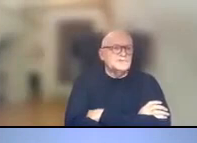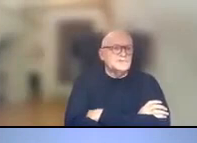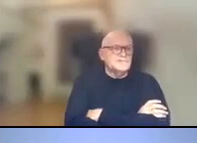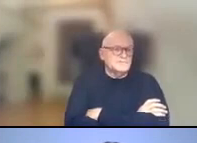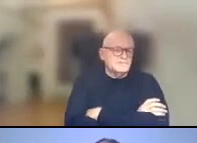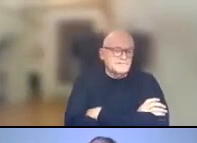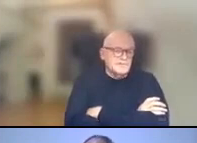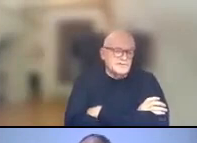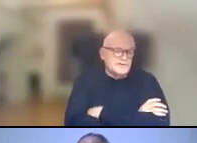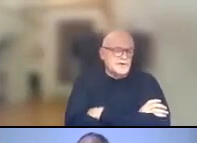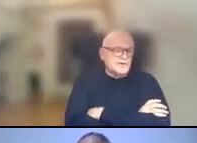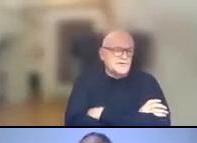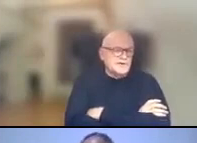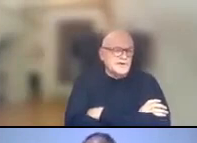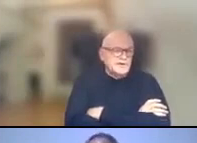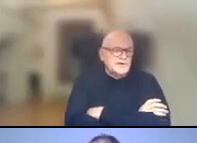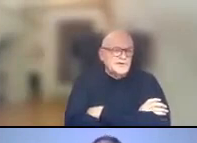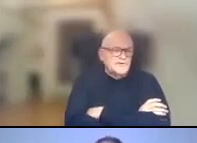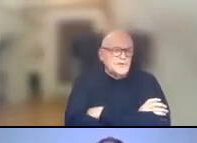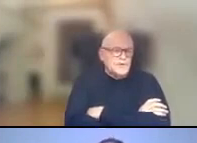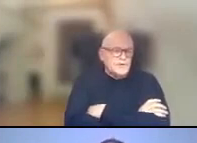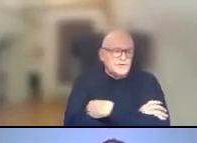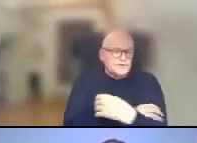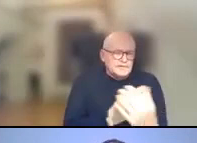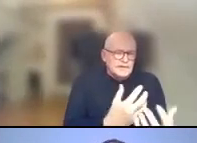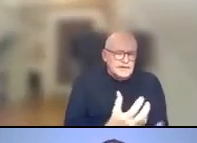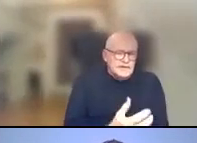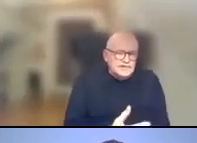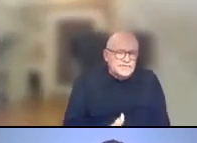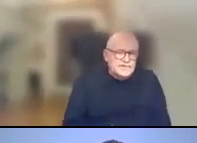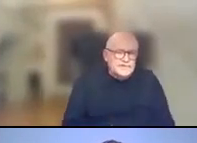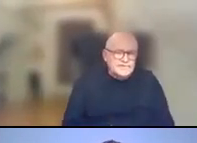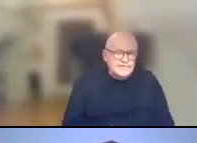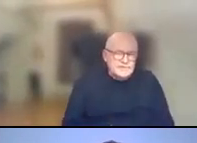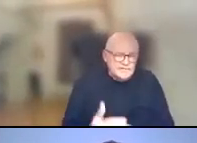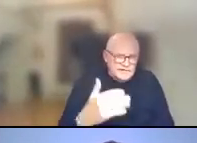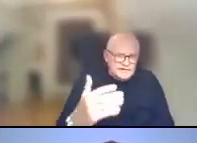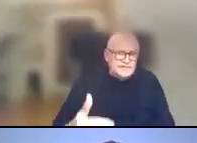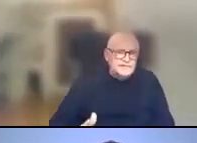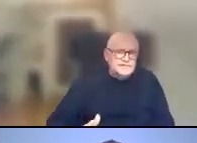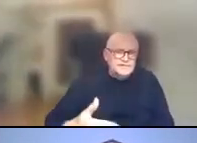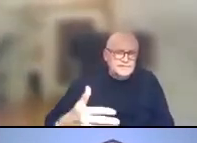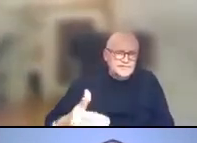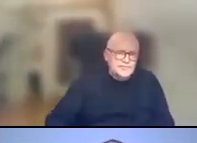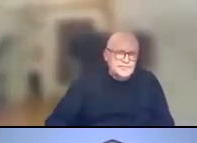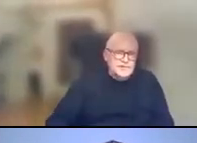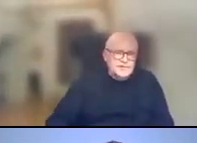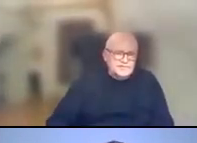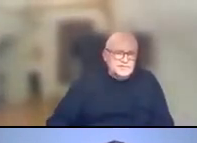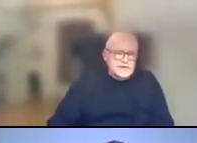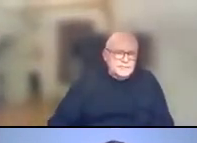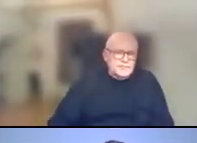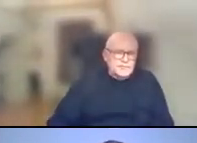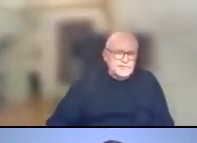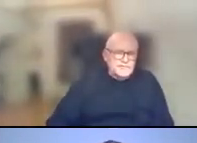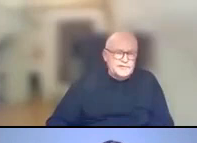gehört in dem Augenblick, wo derartig wenig reflektierend über